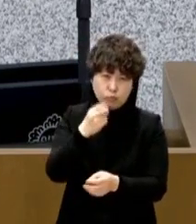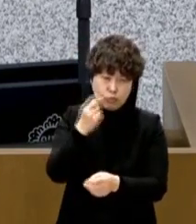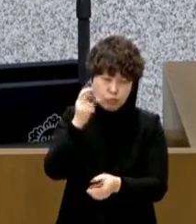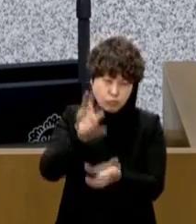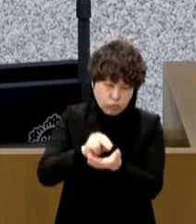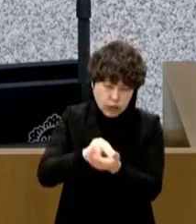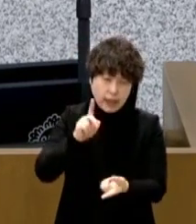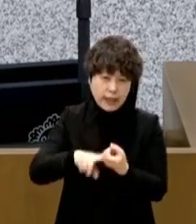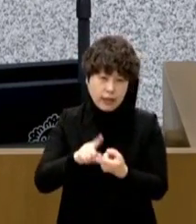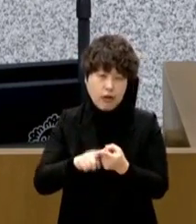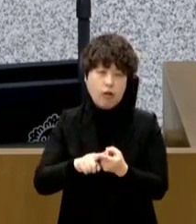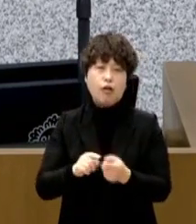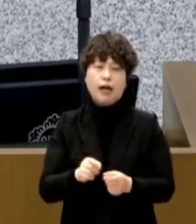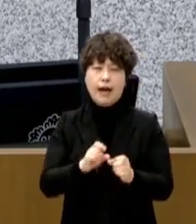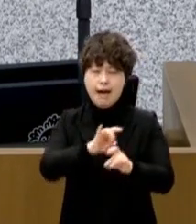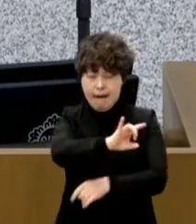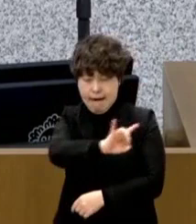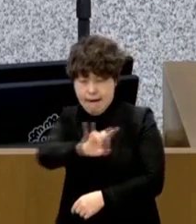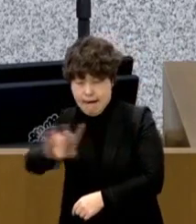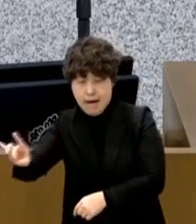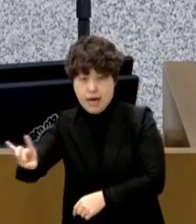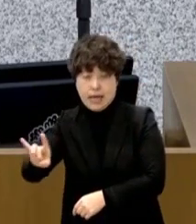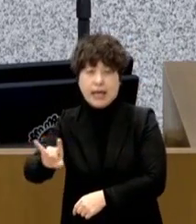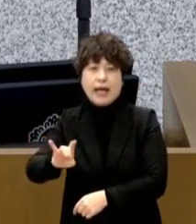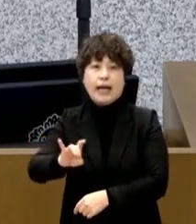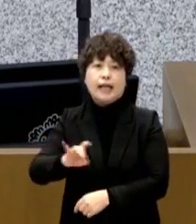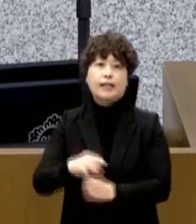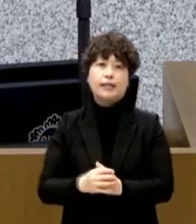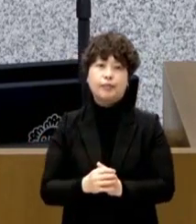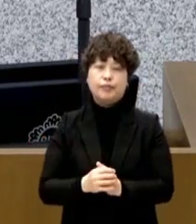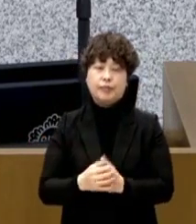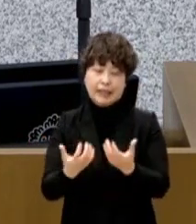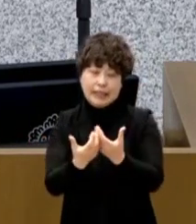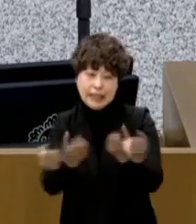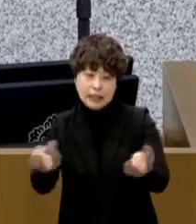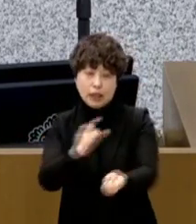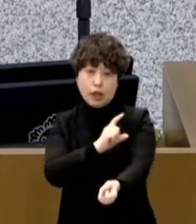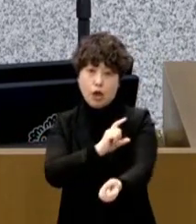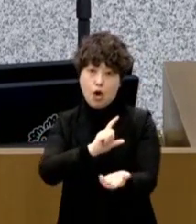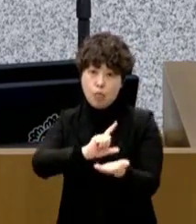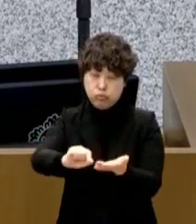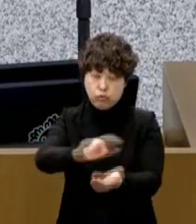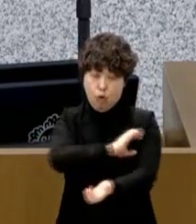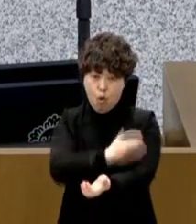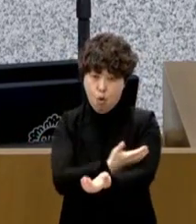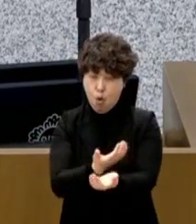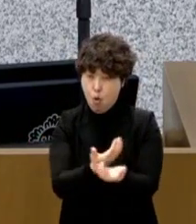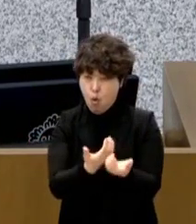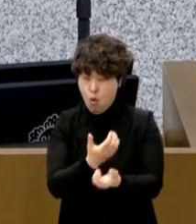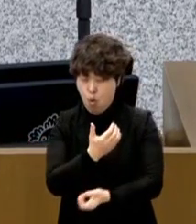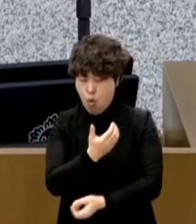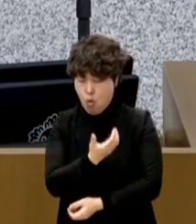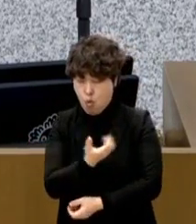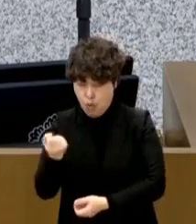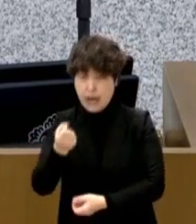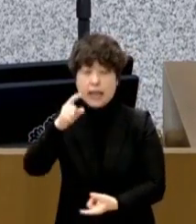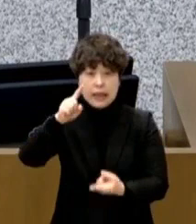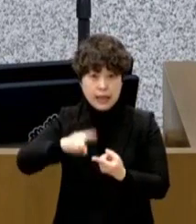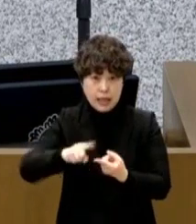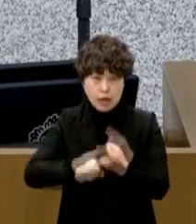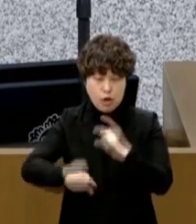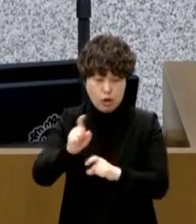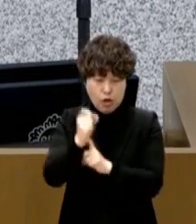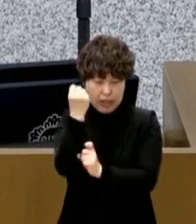제정을 비롯한 각종 자치분권 제도 정비에 의회의 목소리를 선명하게 전달할 통로가